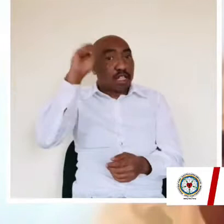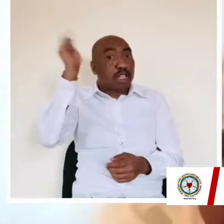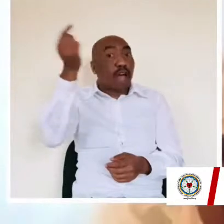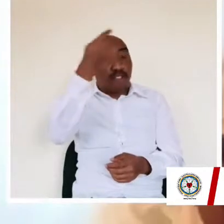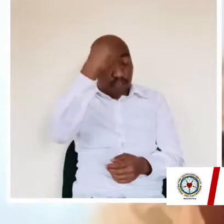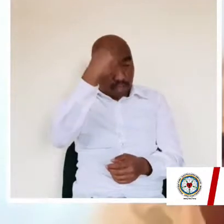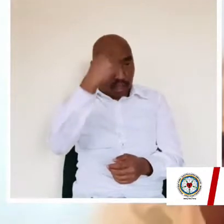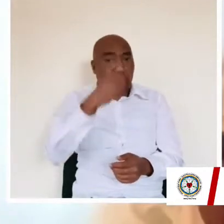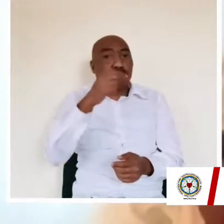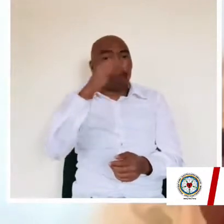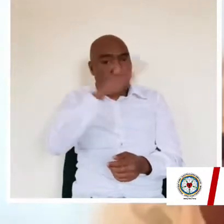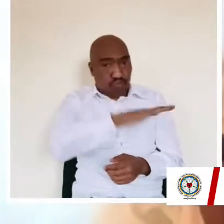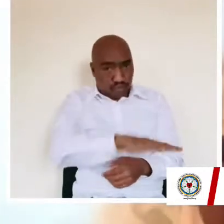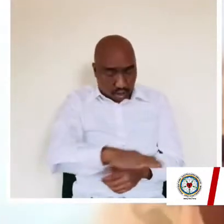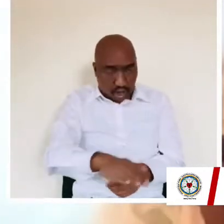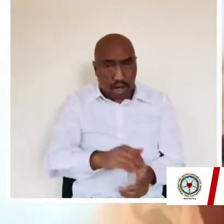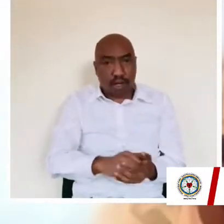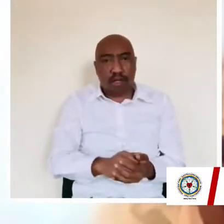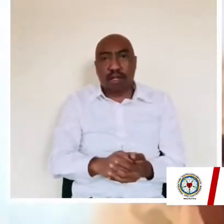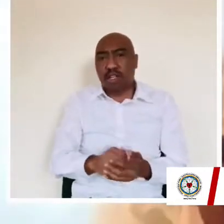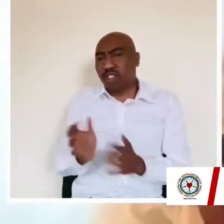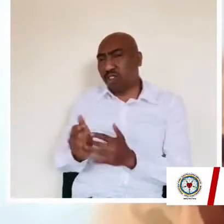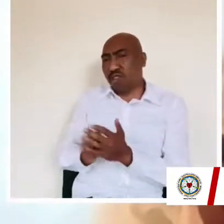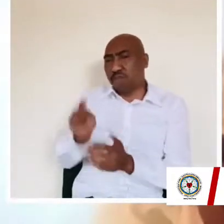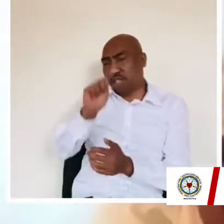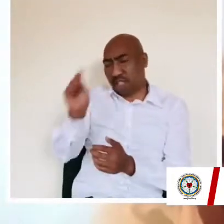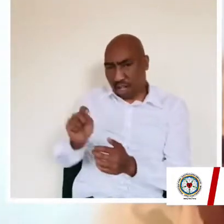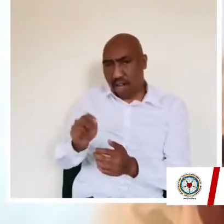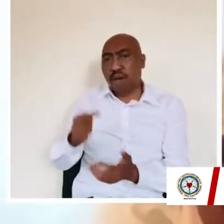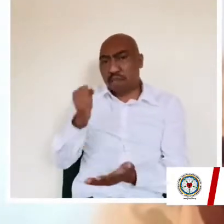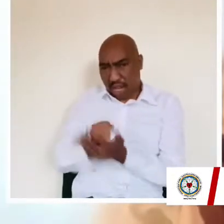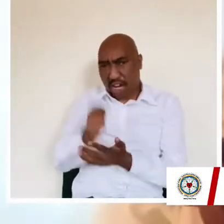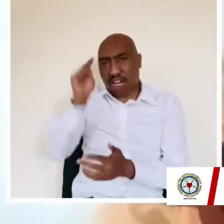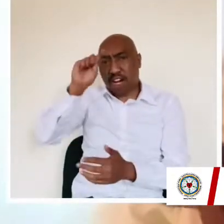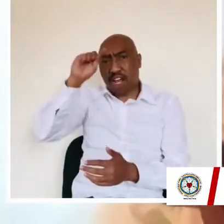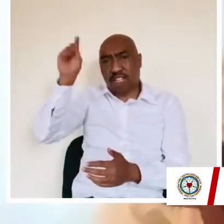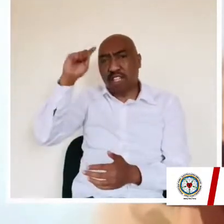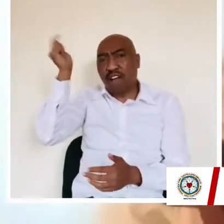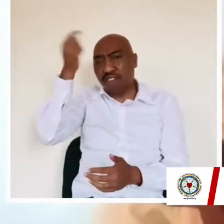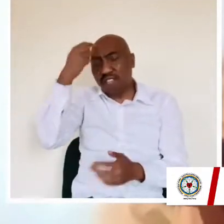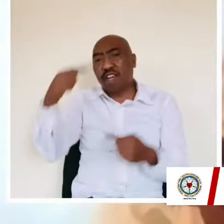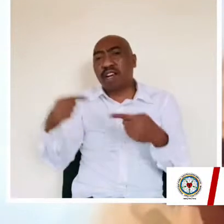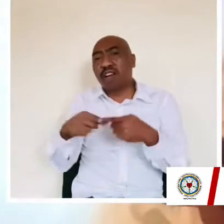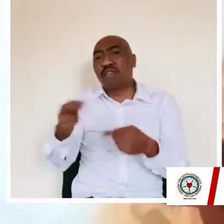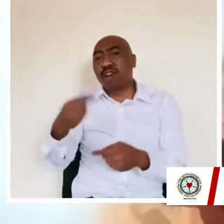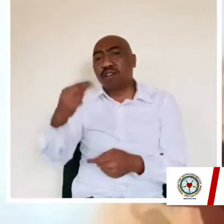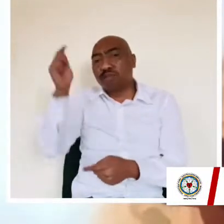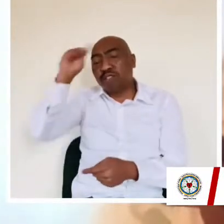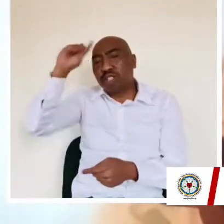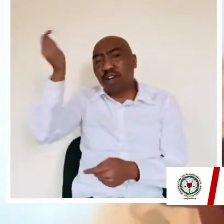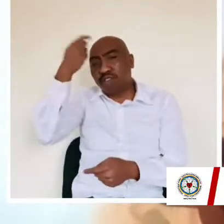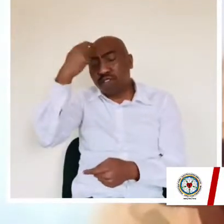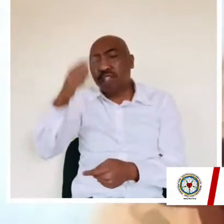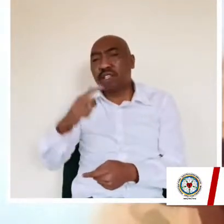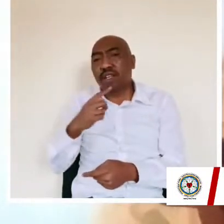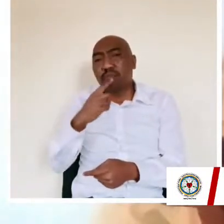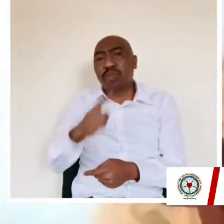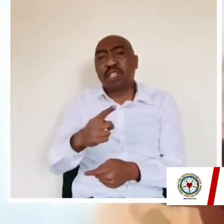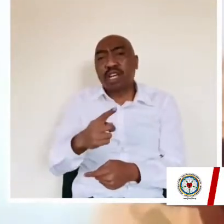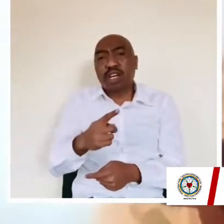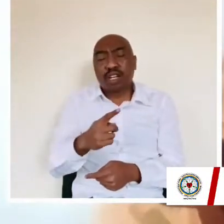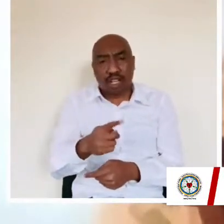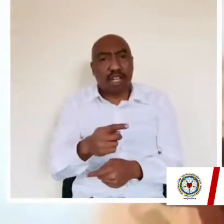Comment donc David, guidé par le Saint-Esprit, a-t-il pu l'appeler Seigneur? Car David a dit, « Le Seigneur a dit à